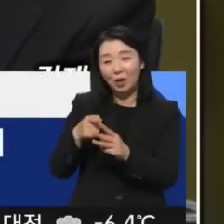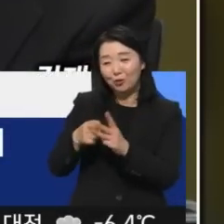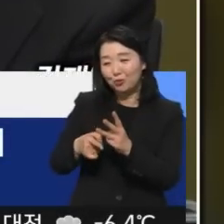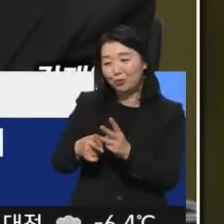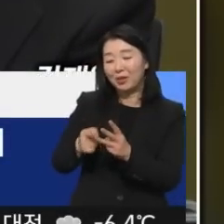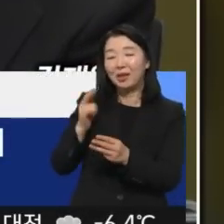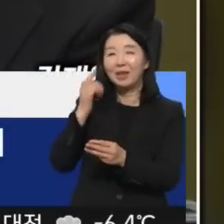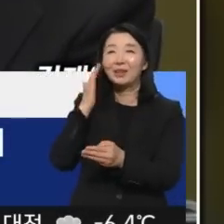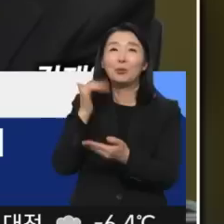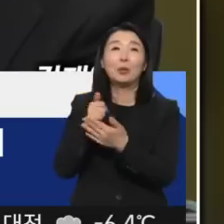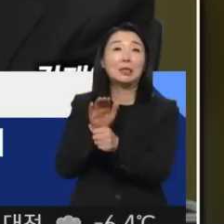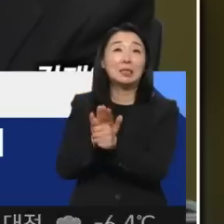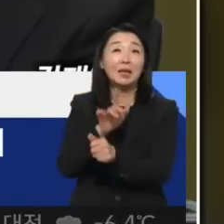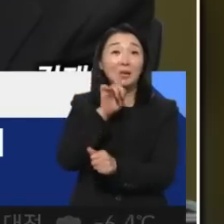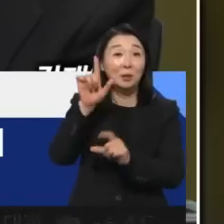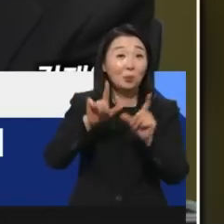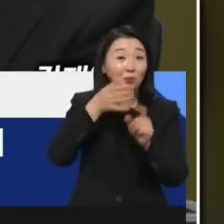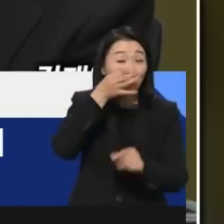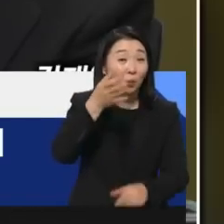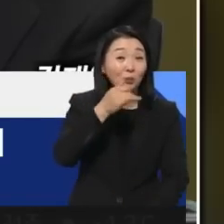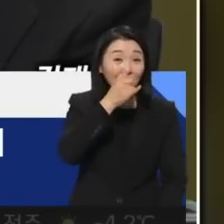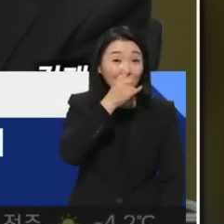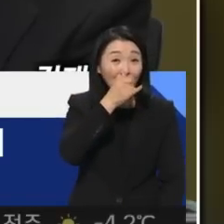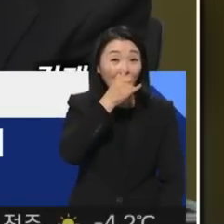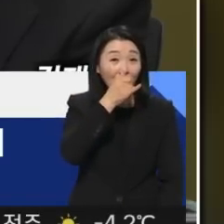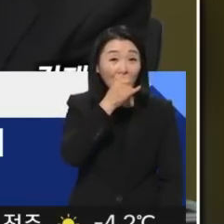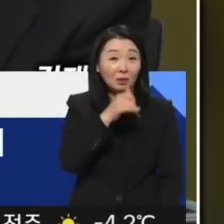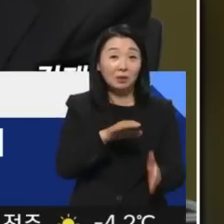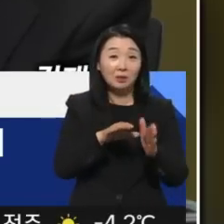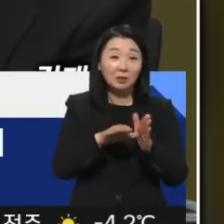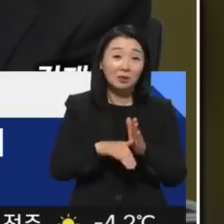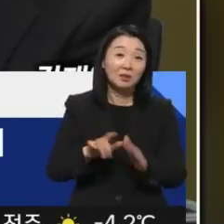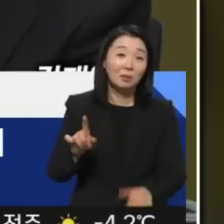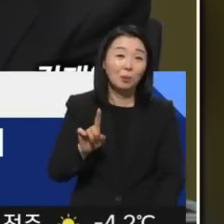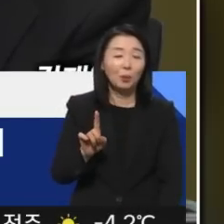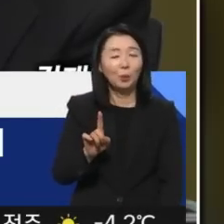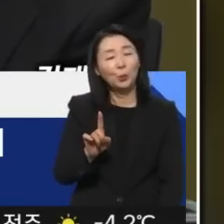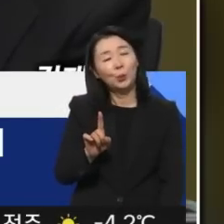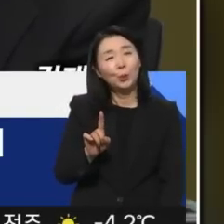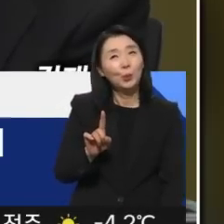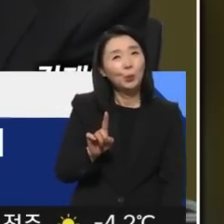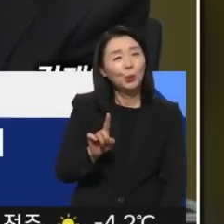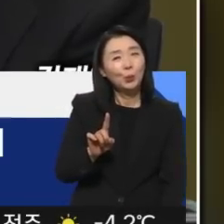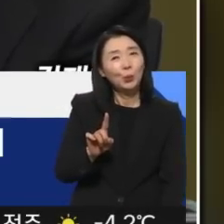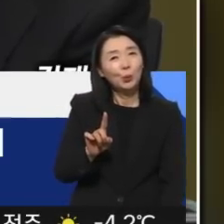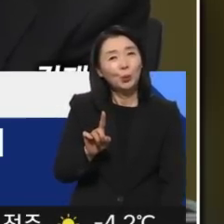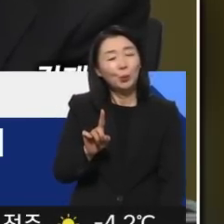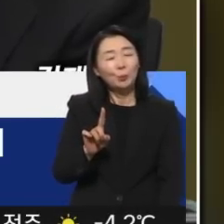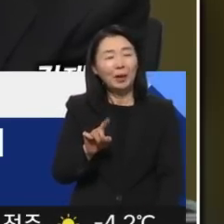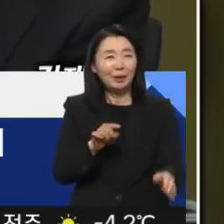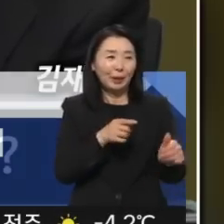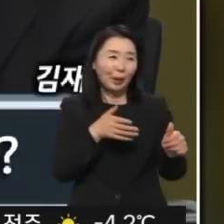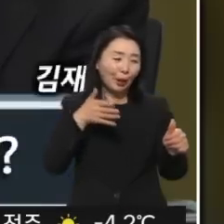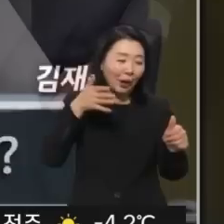대통령이 지지한다라는 모습을 보일 수 있고 그러면 굉장히 좀 쏠릴 수도